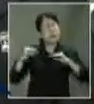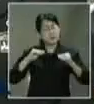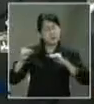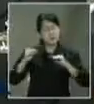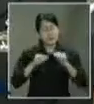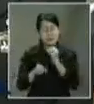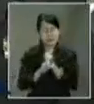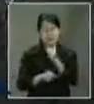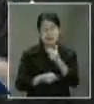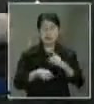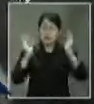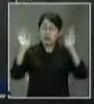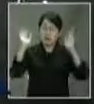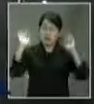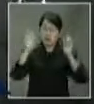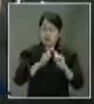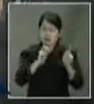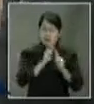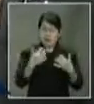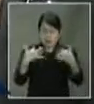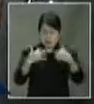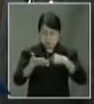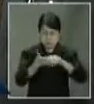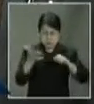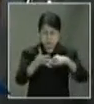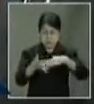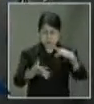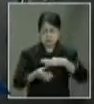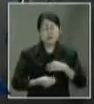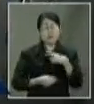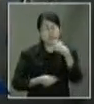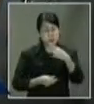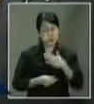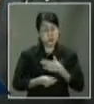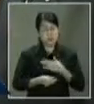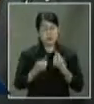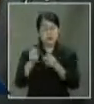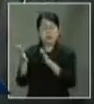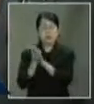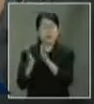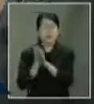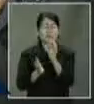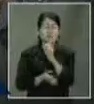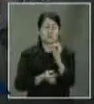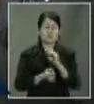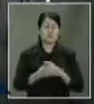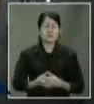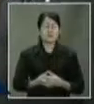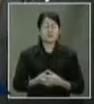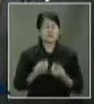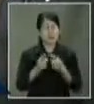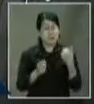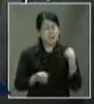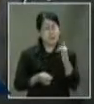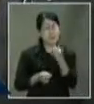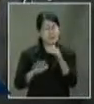าเสียงเลือกตั้งมันชอบอย่างนั้นแล้วมันถนัดอย่างนั้นก็เลยไม่ได้ไปกับเขาบางคนบอกว่าให้แวะไปข้างหลัง